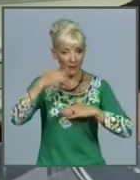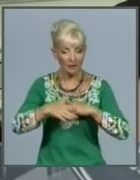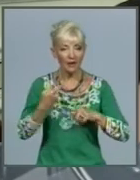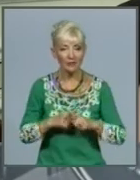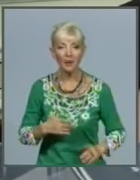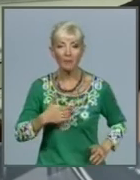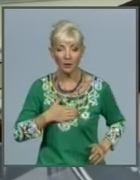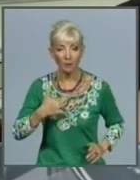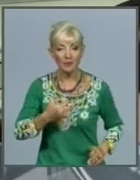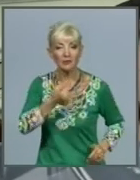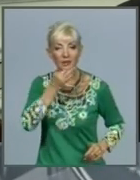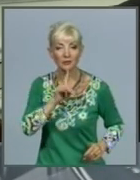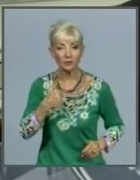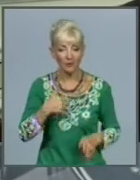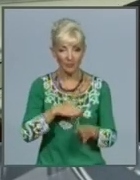роблю.